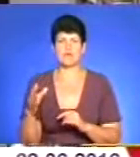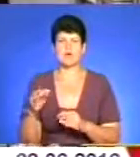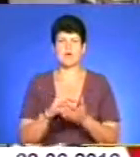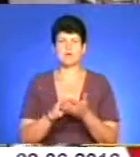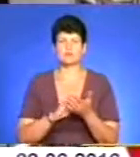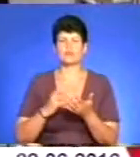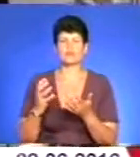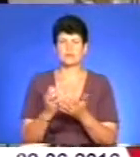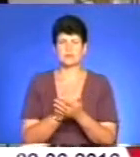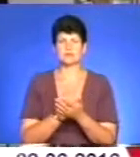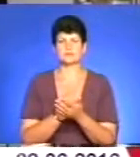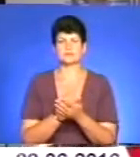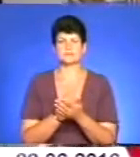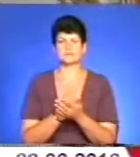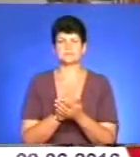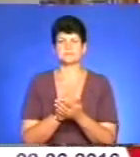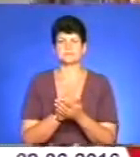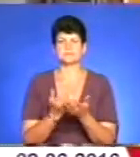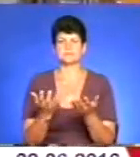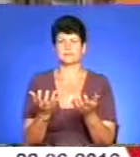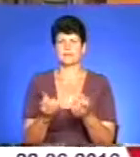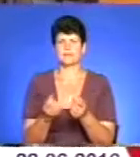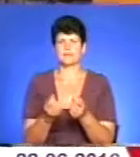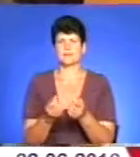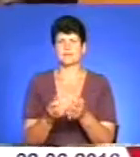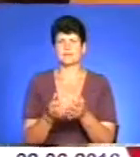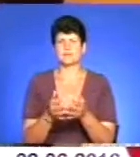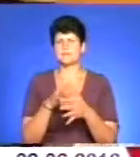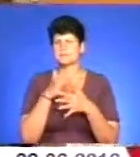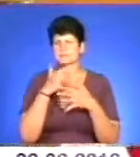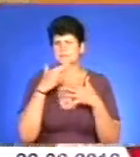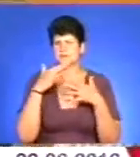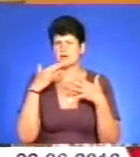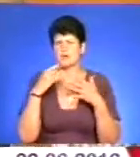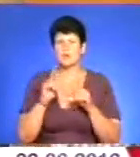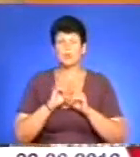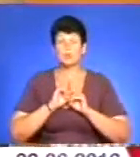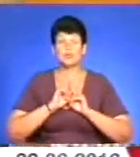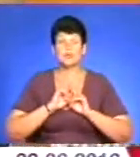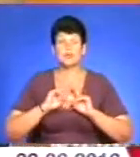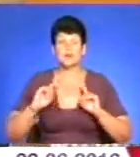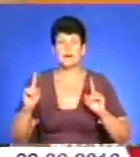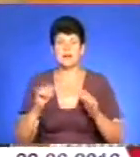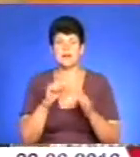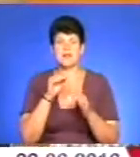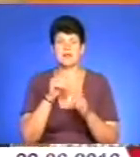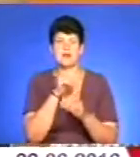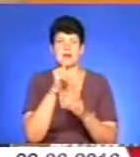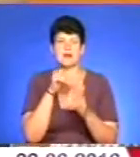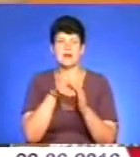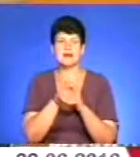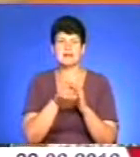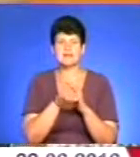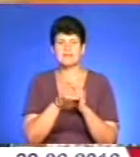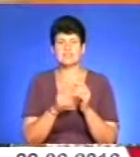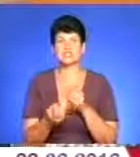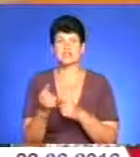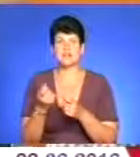залучити широкий масив унікальних, без перебільшення, архівних джерел, оскільки він мав доступ до архівних